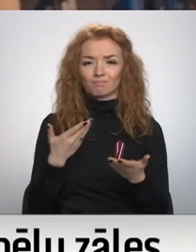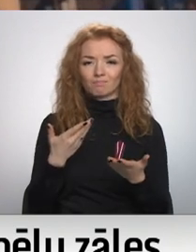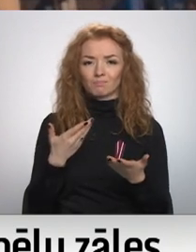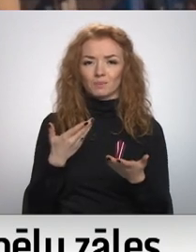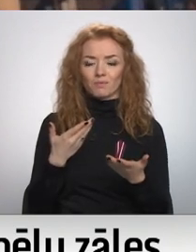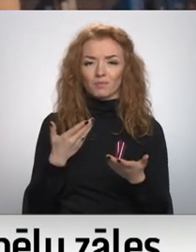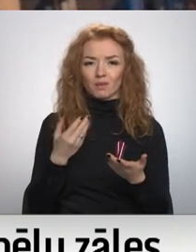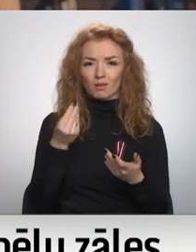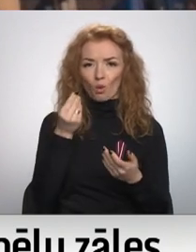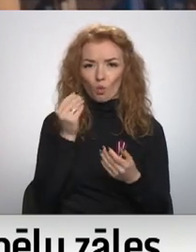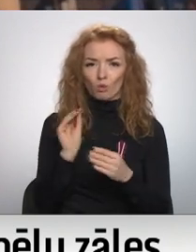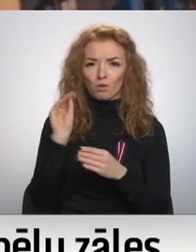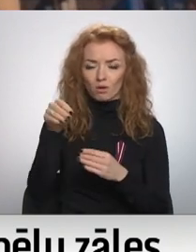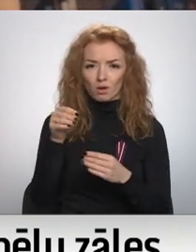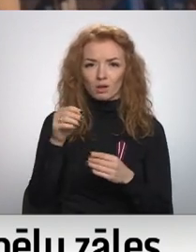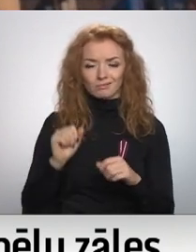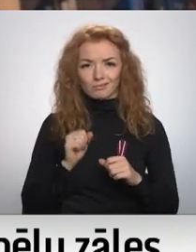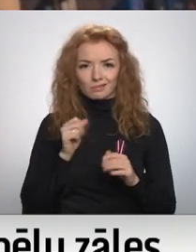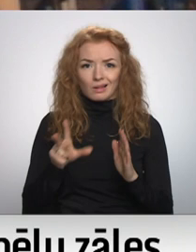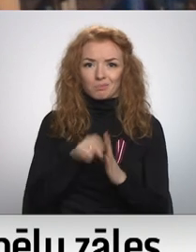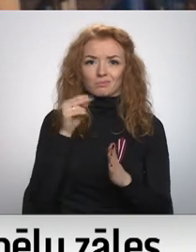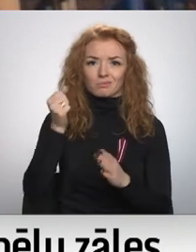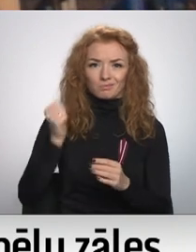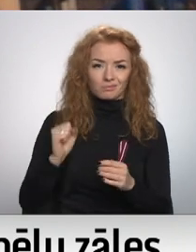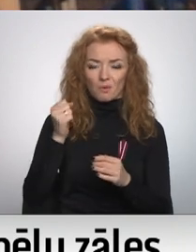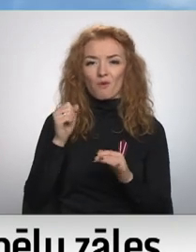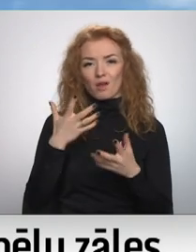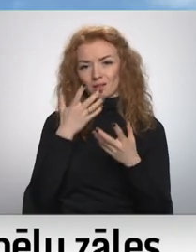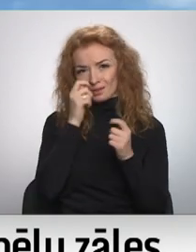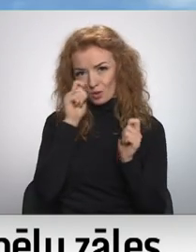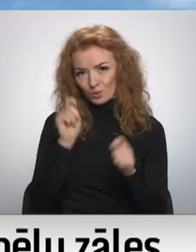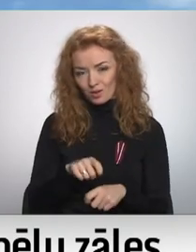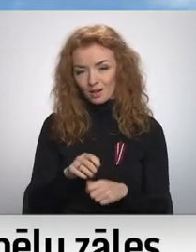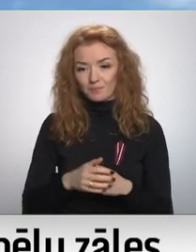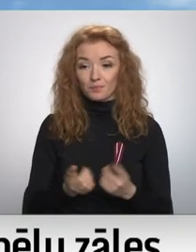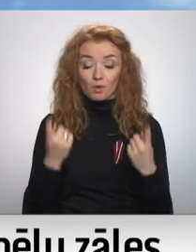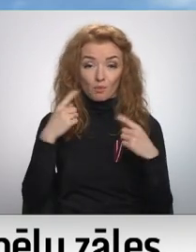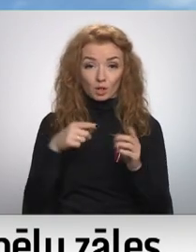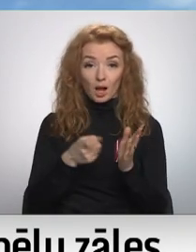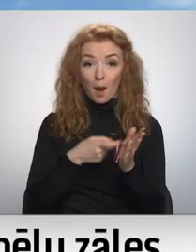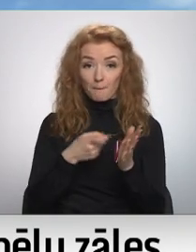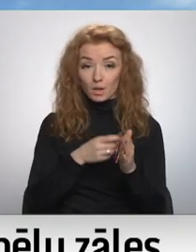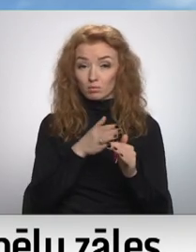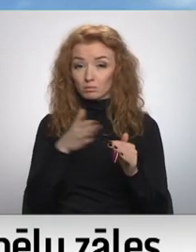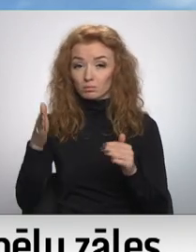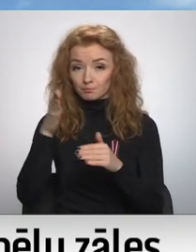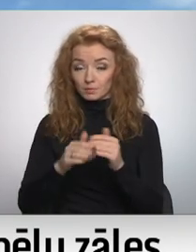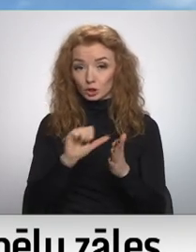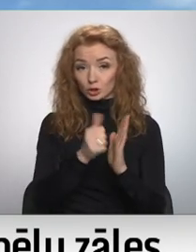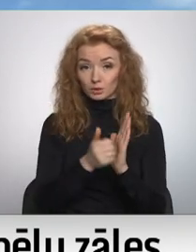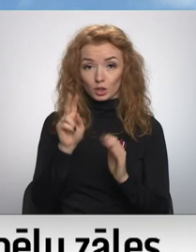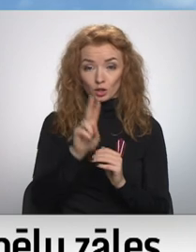nenopelnīt naudu, vinnēt vai tieši otrādi pazaudēt. Jā. Šobrīd aptauja, kas noslēgsies 16.